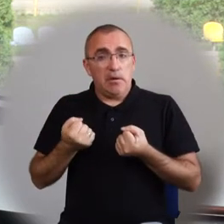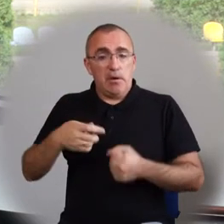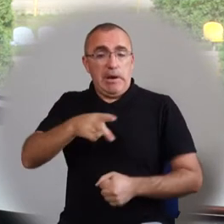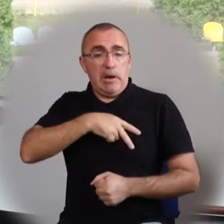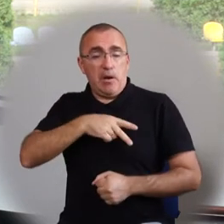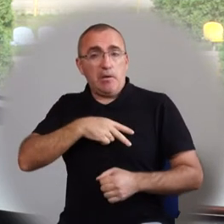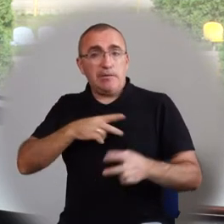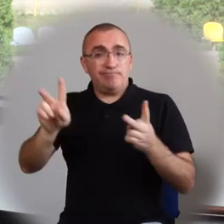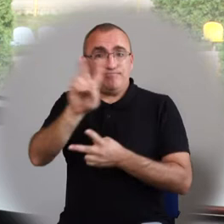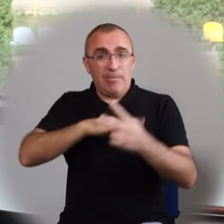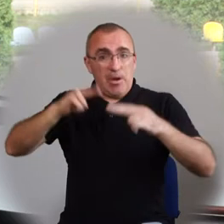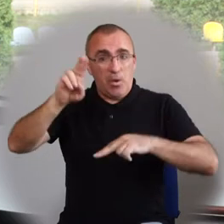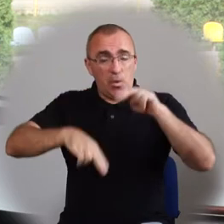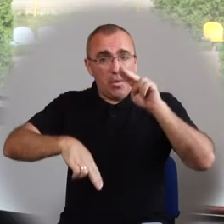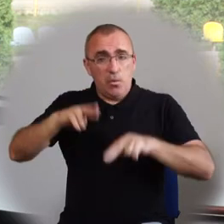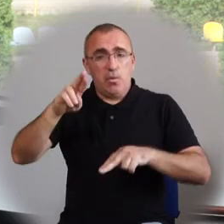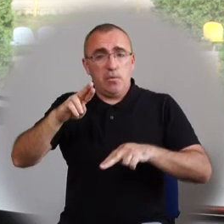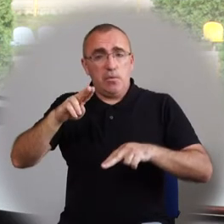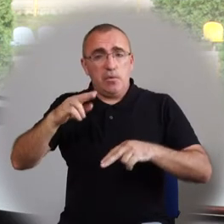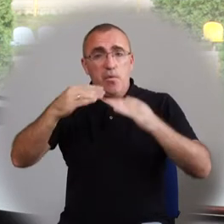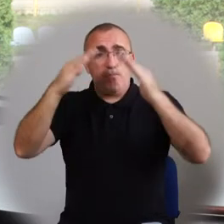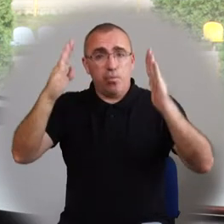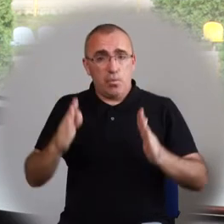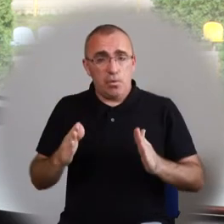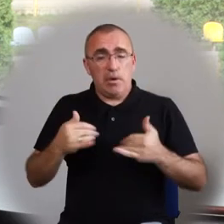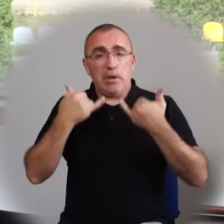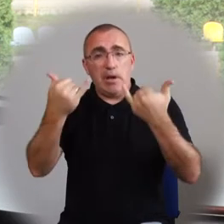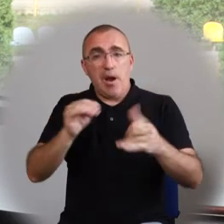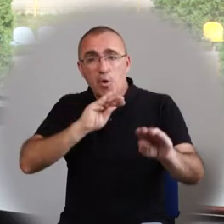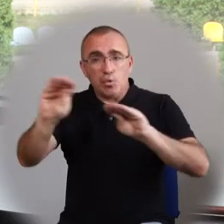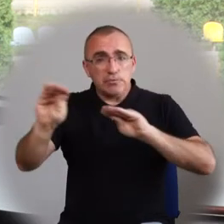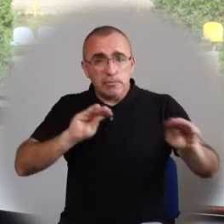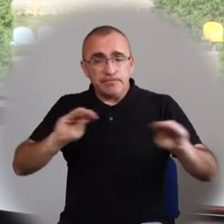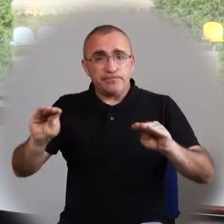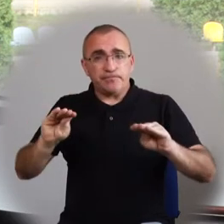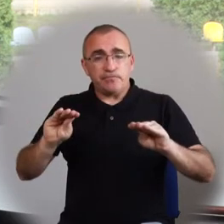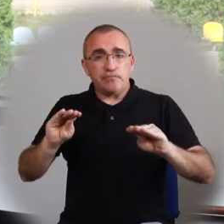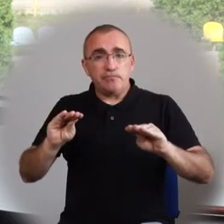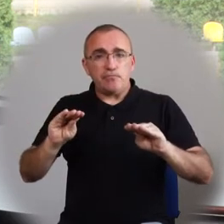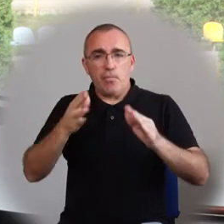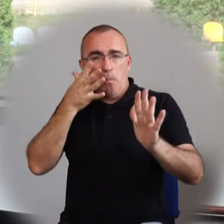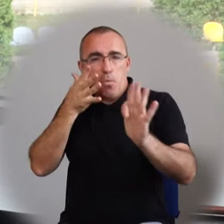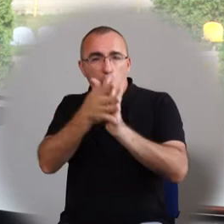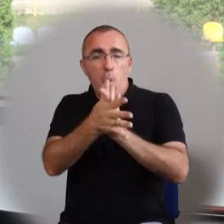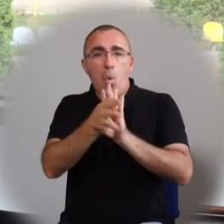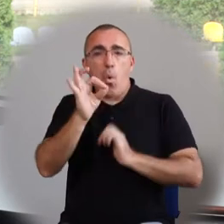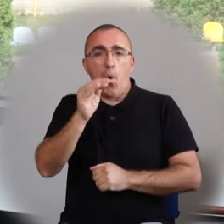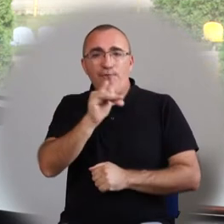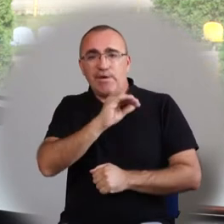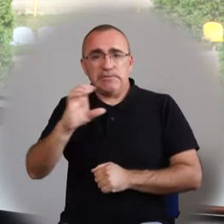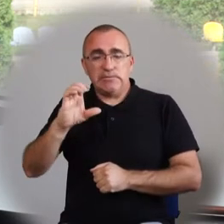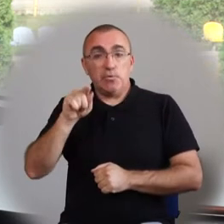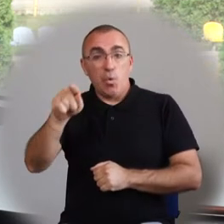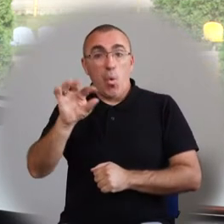отримав грант на реконструкцію будівлі для розміщення прозорого офісу,